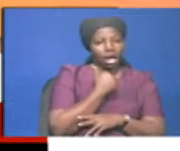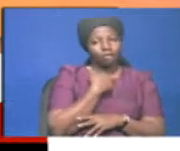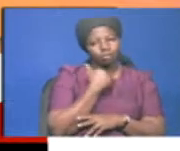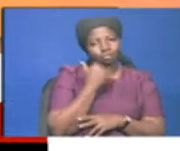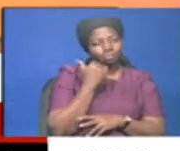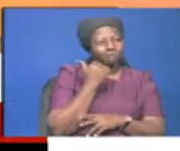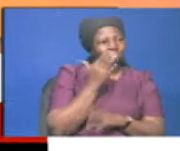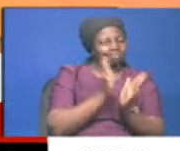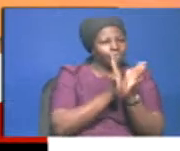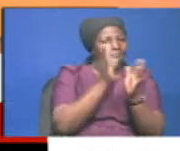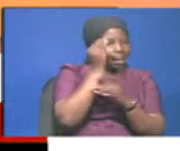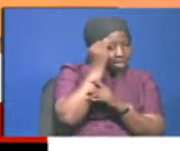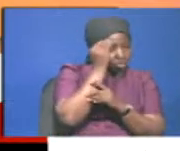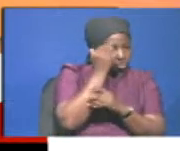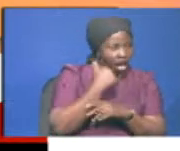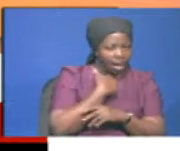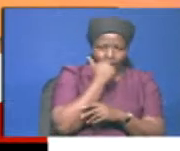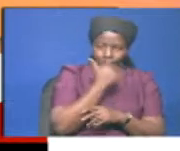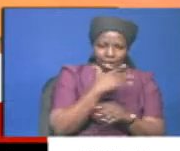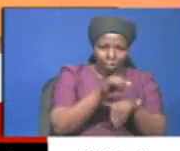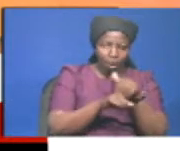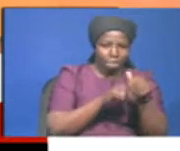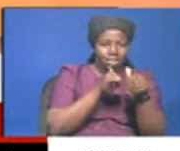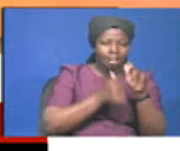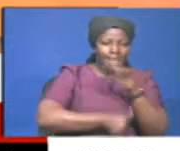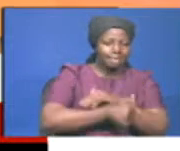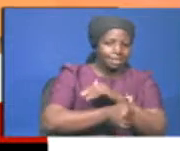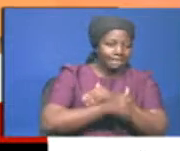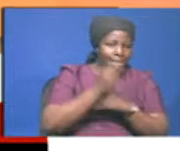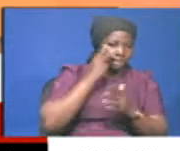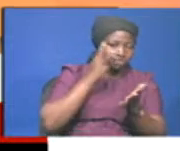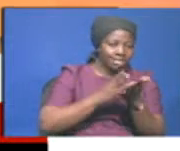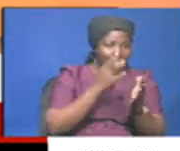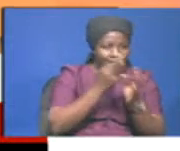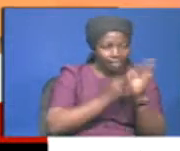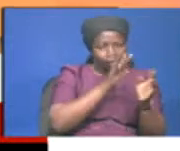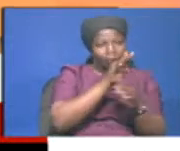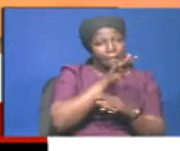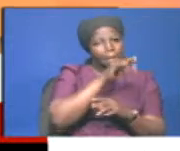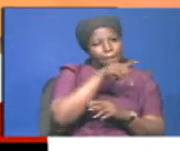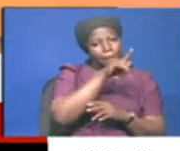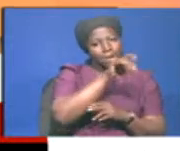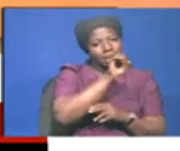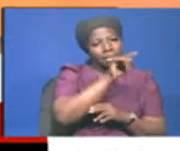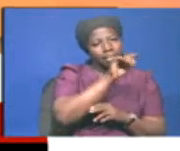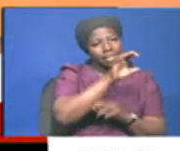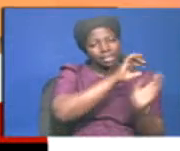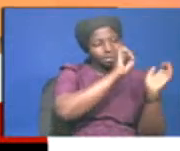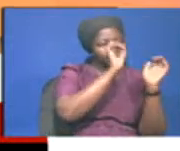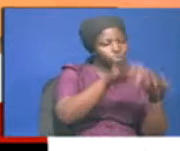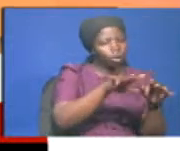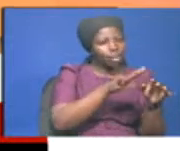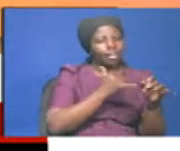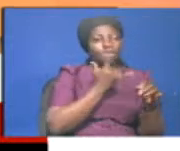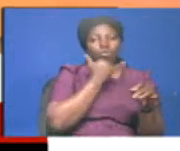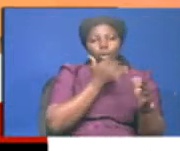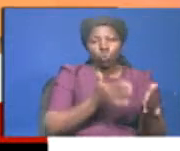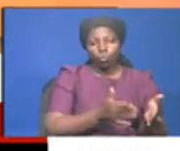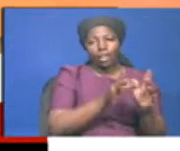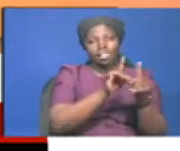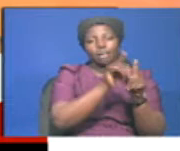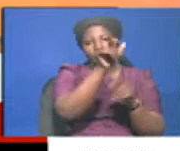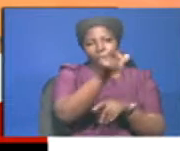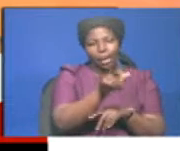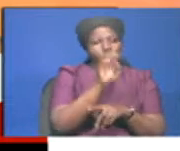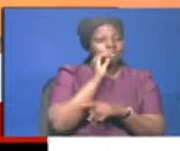na athari ambazo zinashuhudiwa ikiwa plastiki zitatupwa visivyo stahili, na vile vile ikiwa mtu pale nyumbani anaondoa zile taka